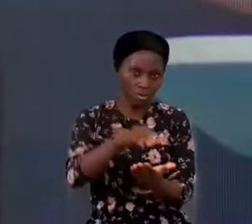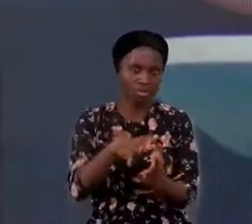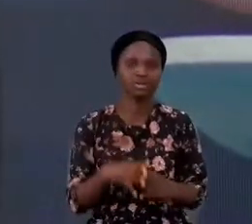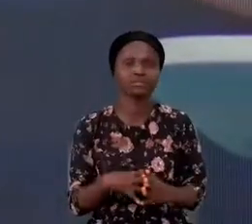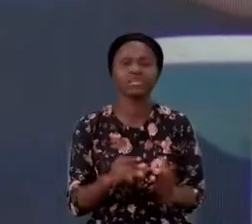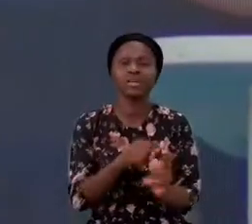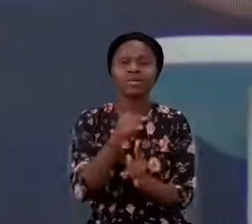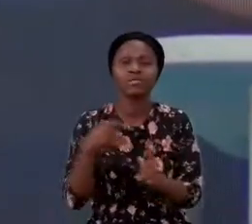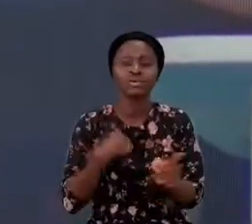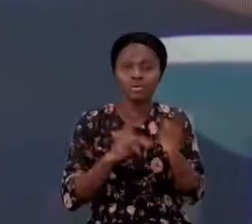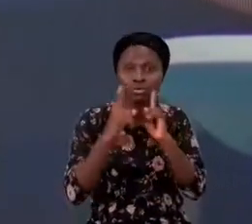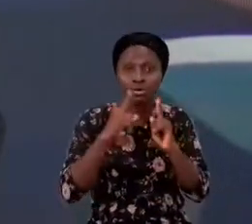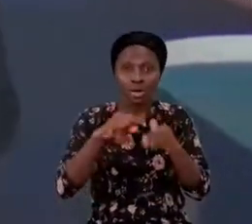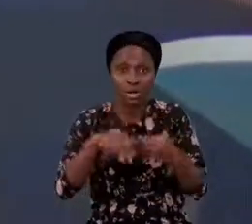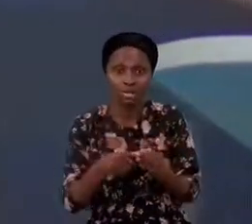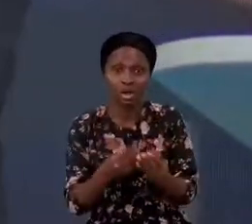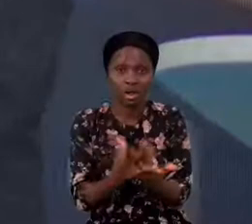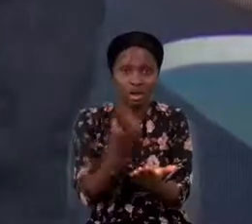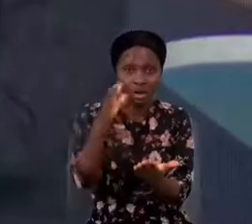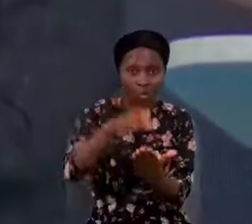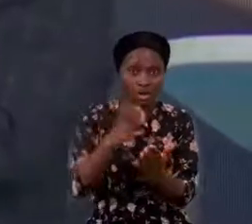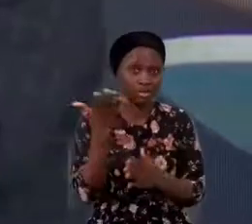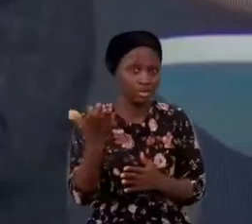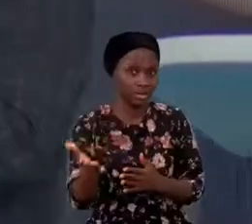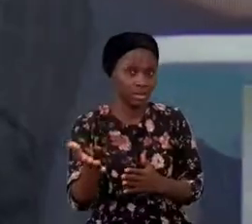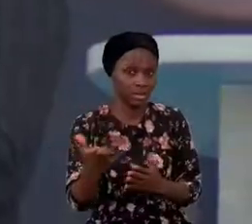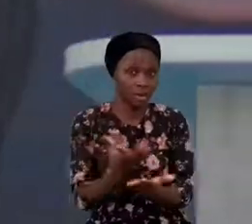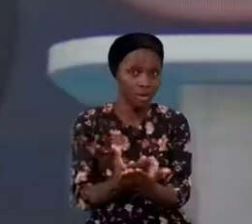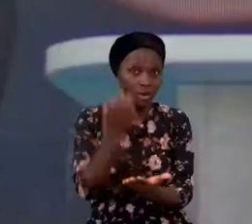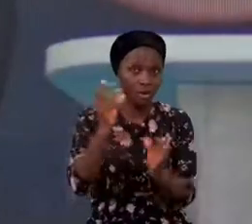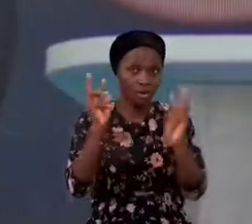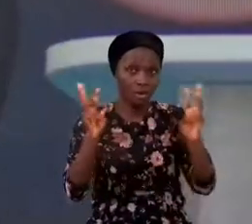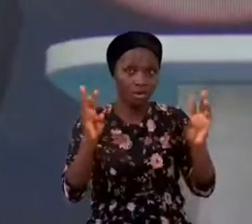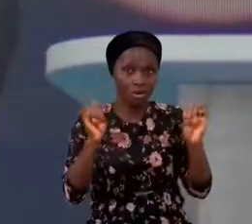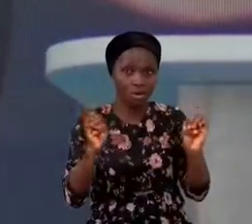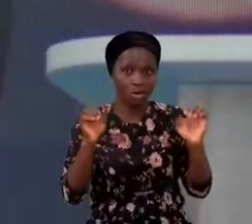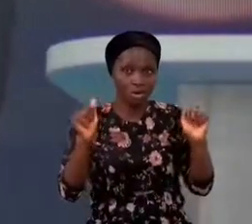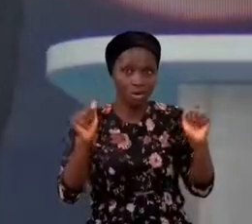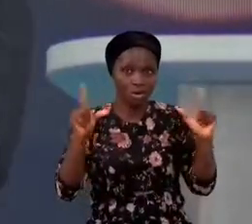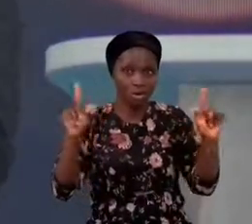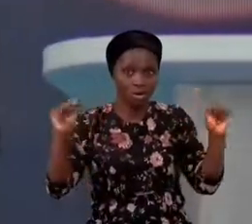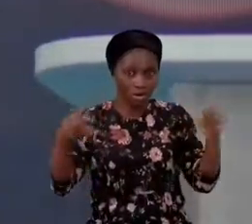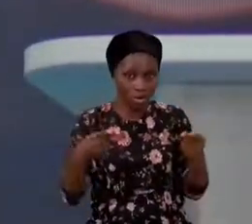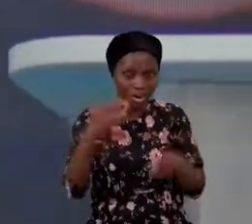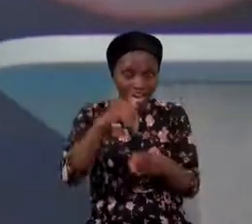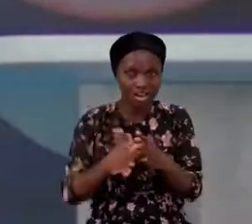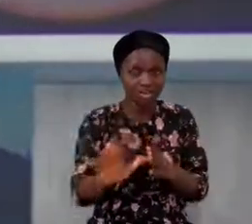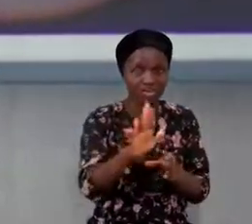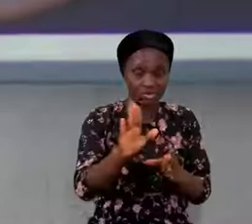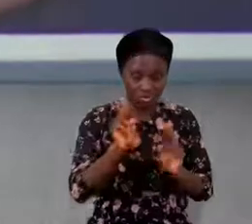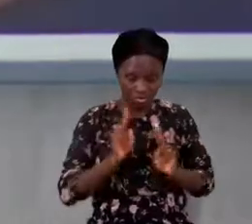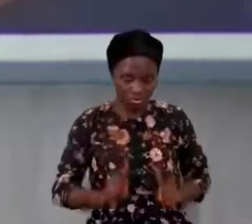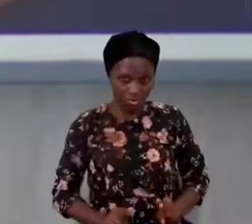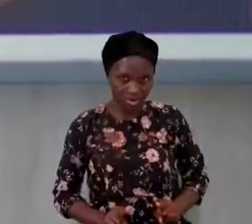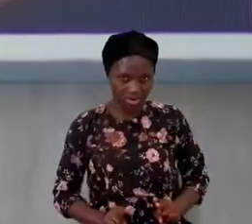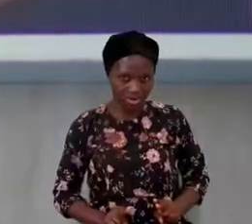dans ton être, dans ta santé, la richesse dans ta profession, le succès, les